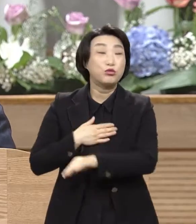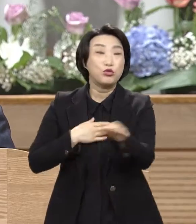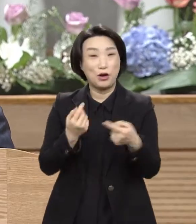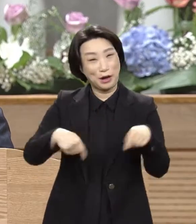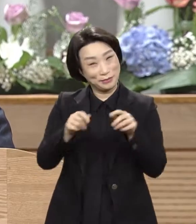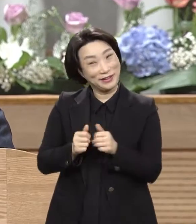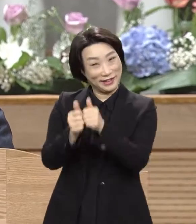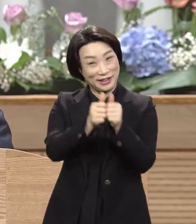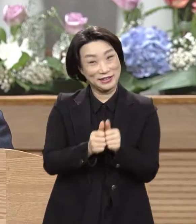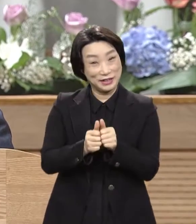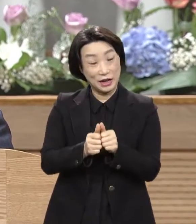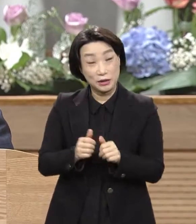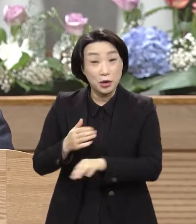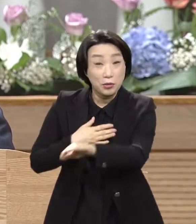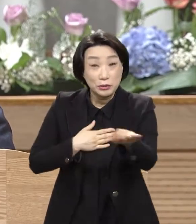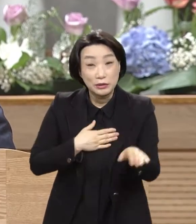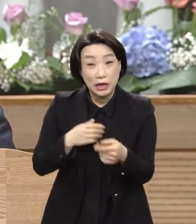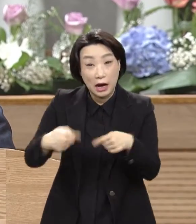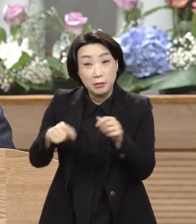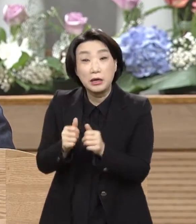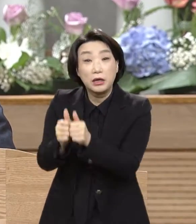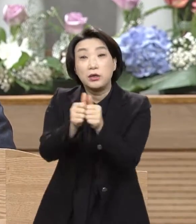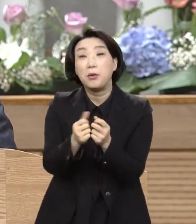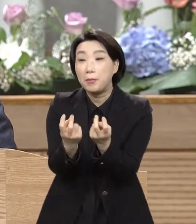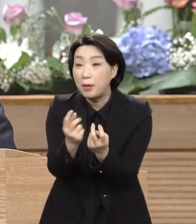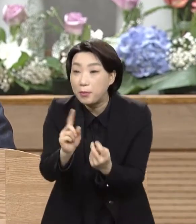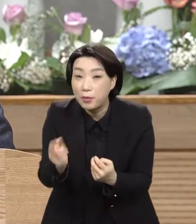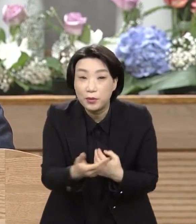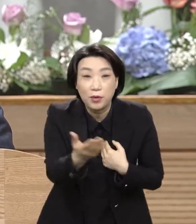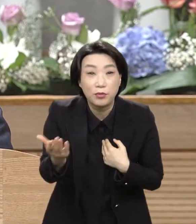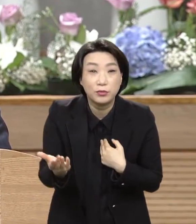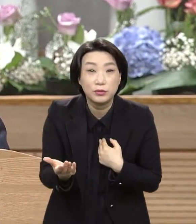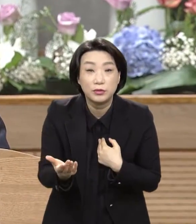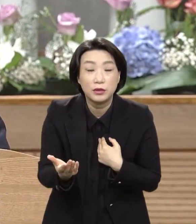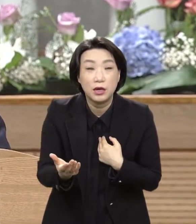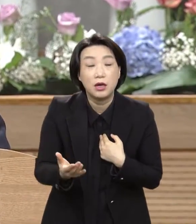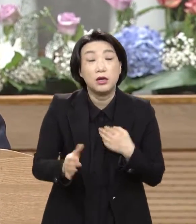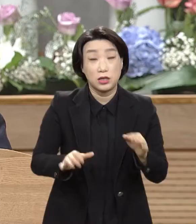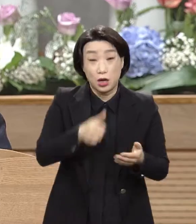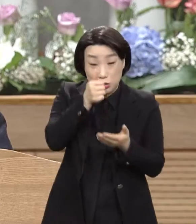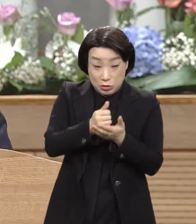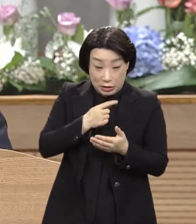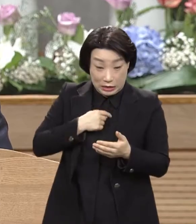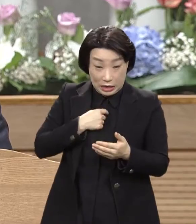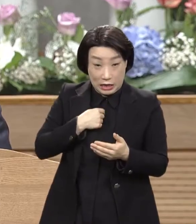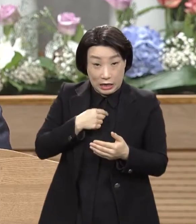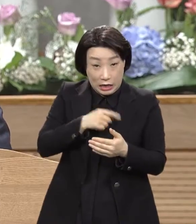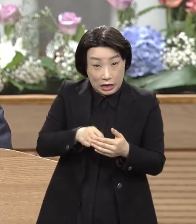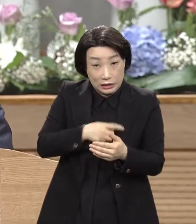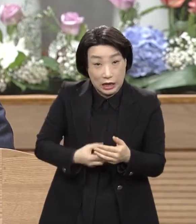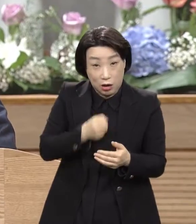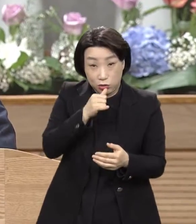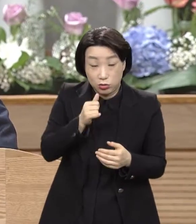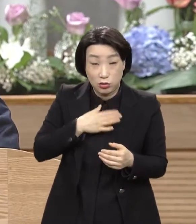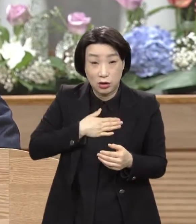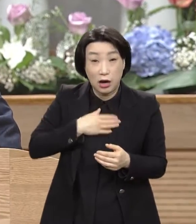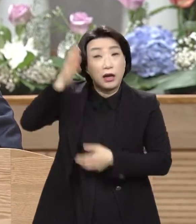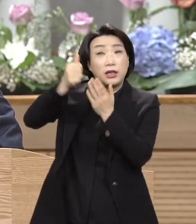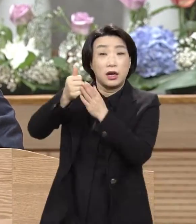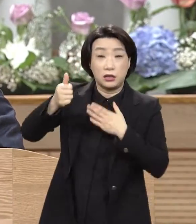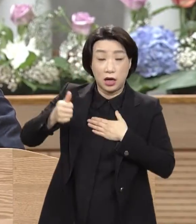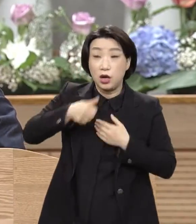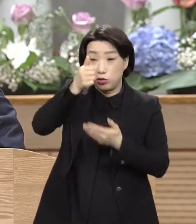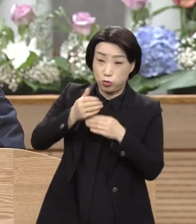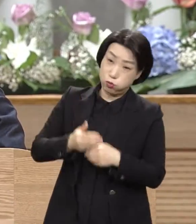계시다. 근데 어떻게 우리와 함께 있어? 응? 죄가 내 안에 있고 하나님과 나와 죄에